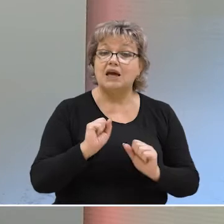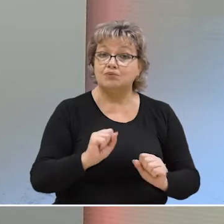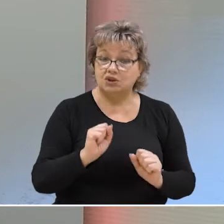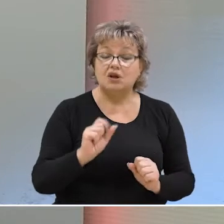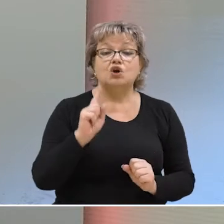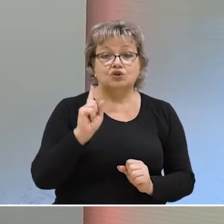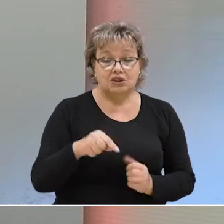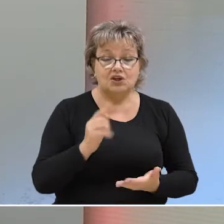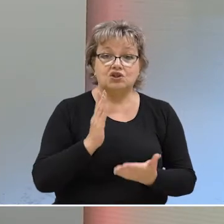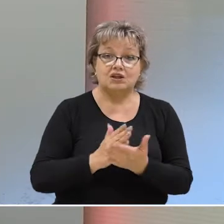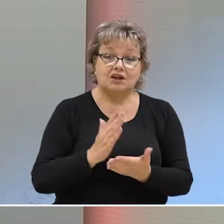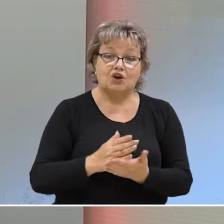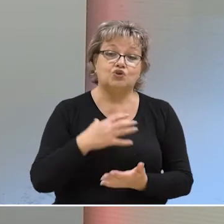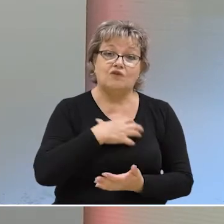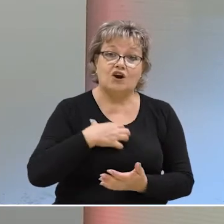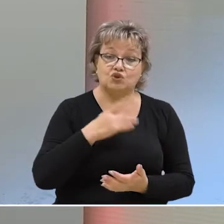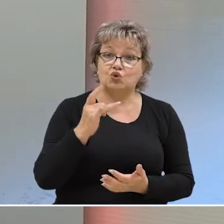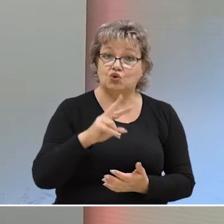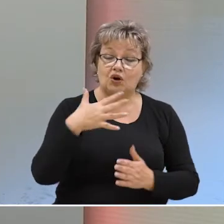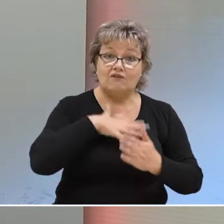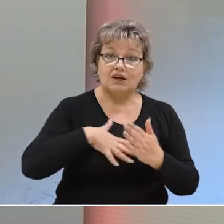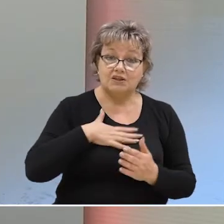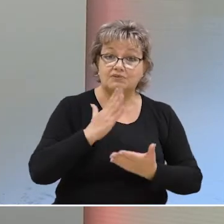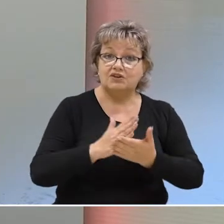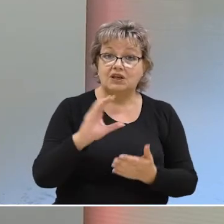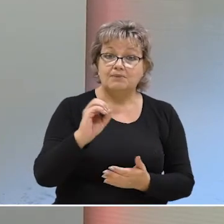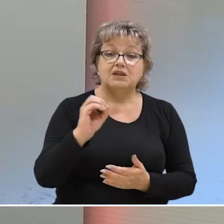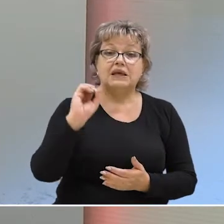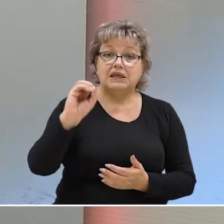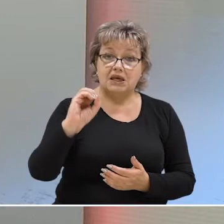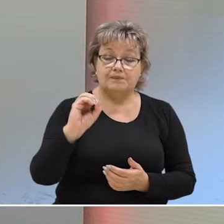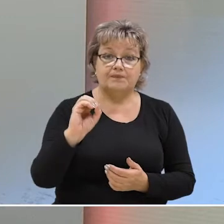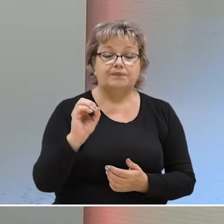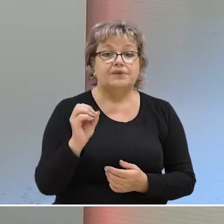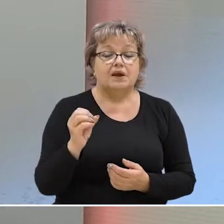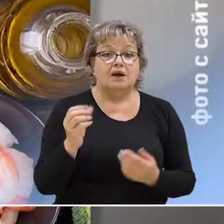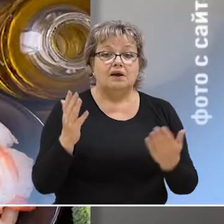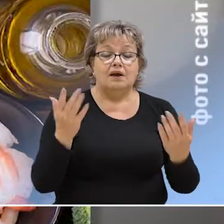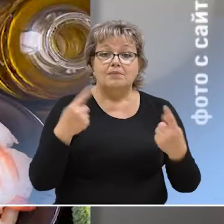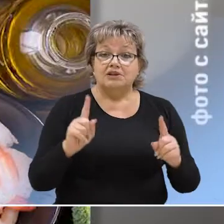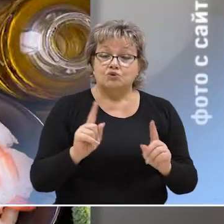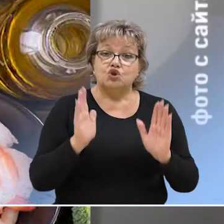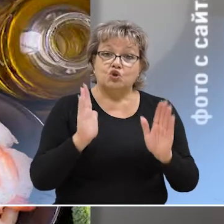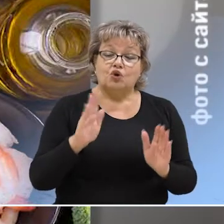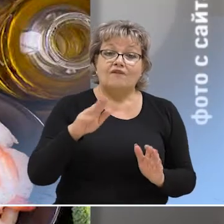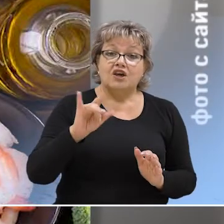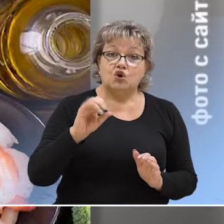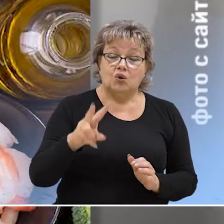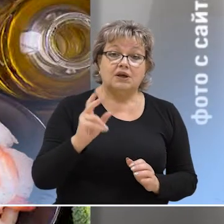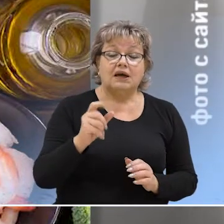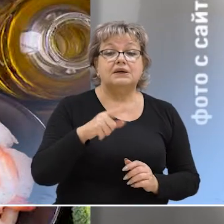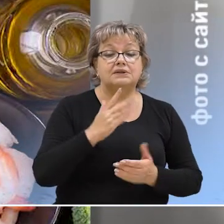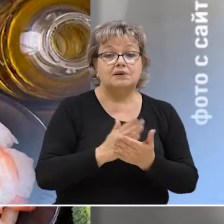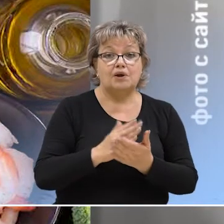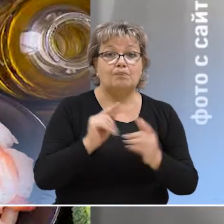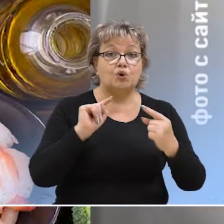на иммунитет, но также играют важную роль в организме. К таким относится витамин Е, потому что токоферол, его